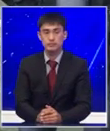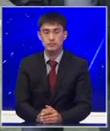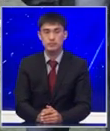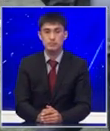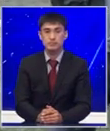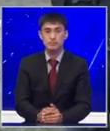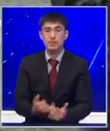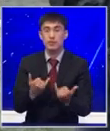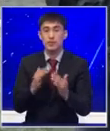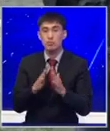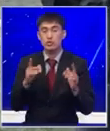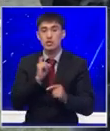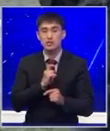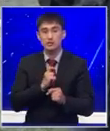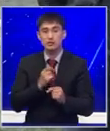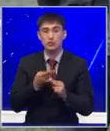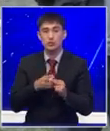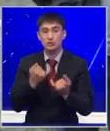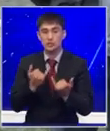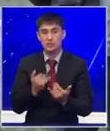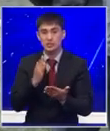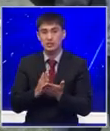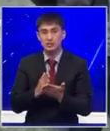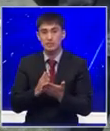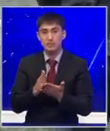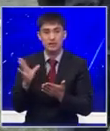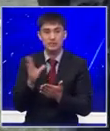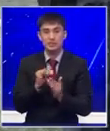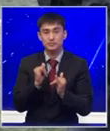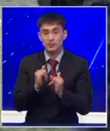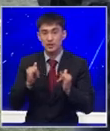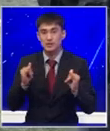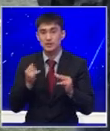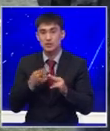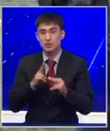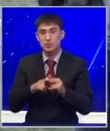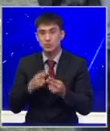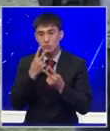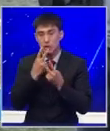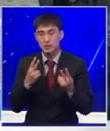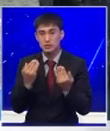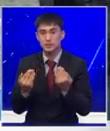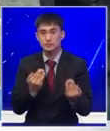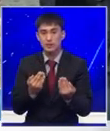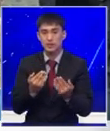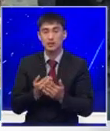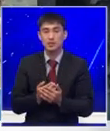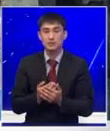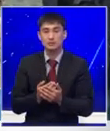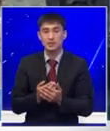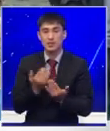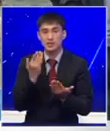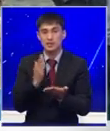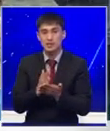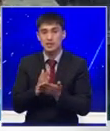больших хозяйств которые могут представить свои услуги представленные есть все институты развития банковский учреждения